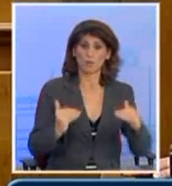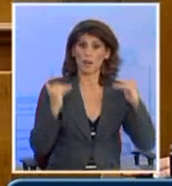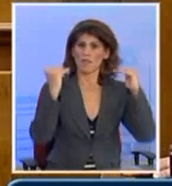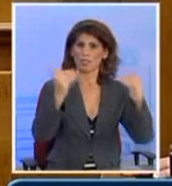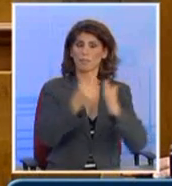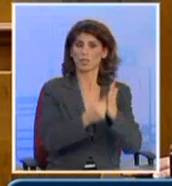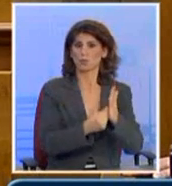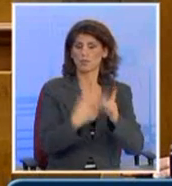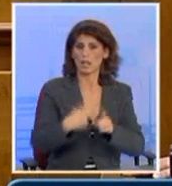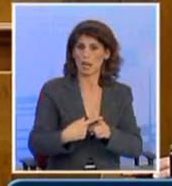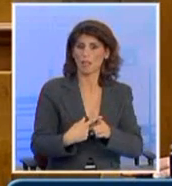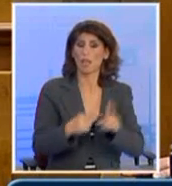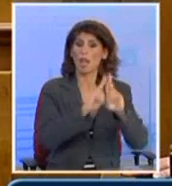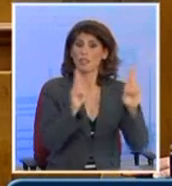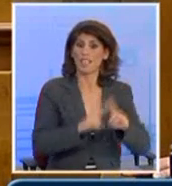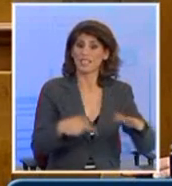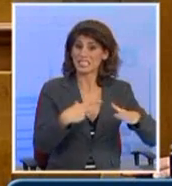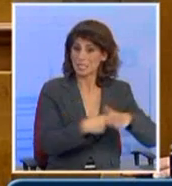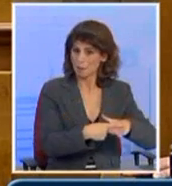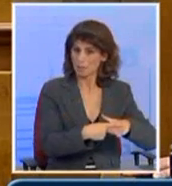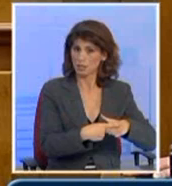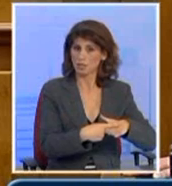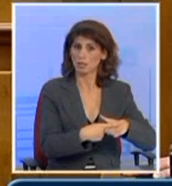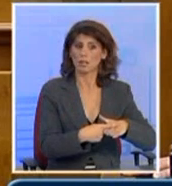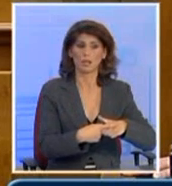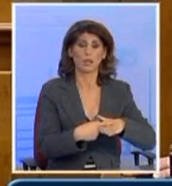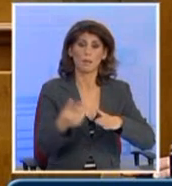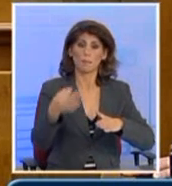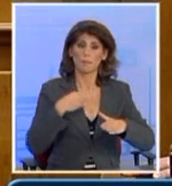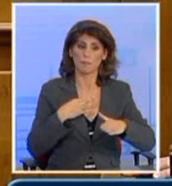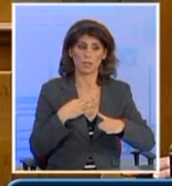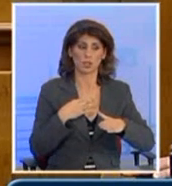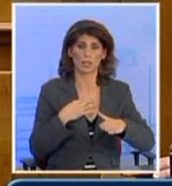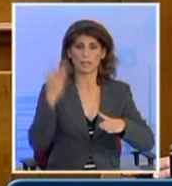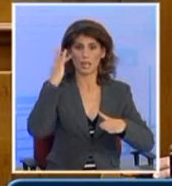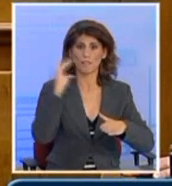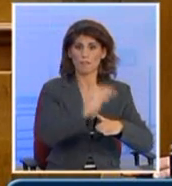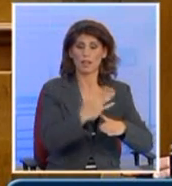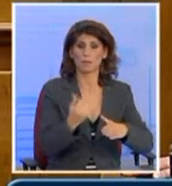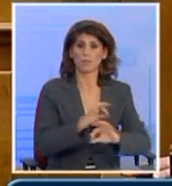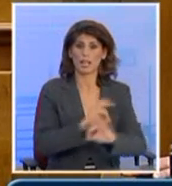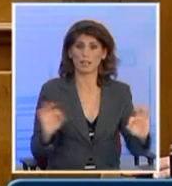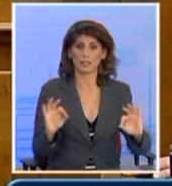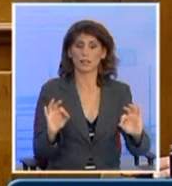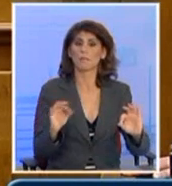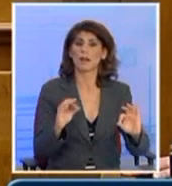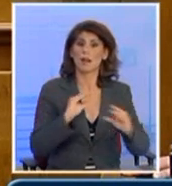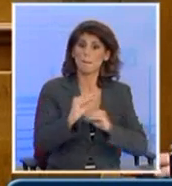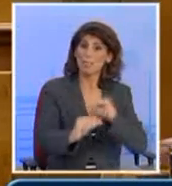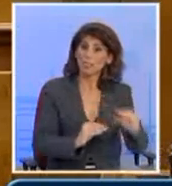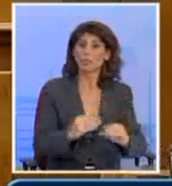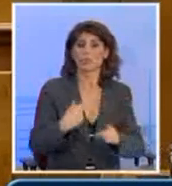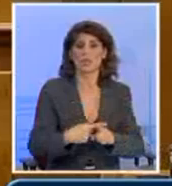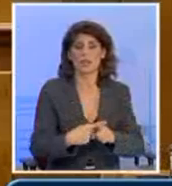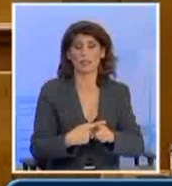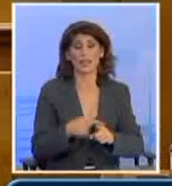Ελλάδα. Μας το λένε οι διεθνείς τράπεζες. Μας το λένε τα κεφάλαια που είναι έτοιμα να επενδυθούν στην Ελλάδα.